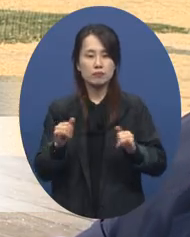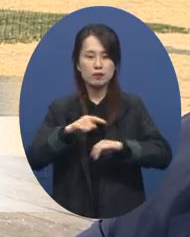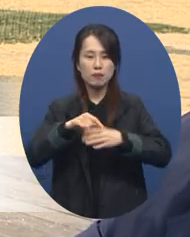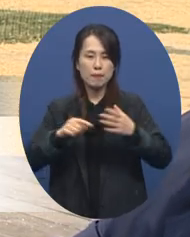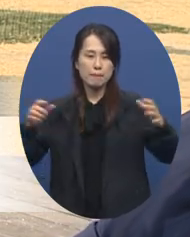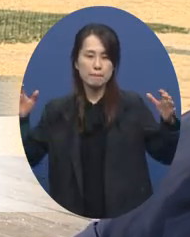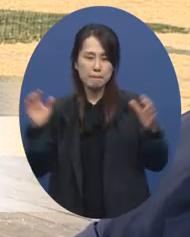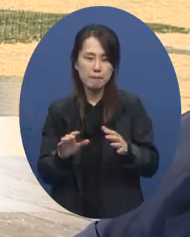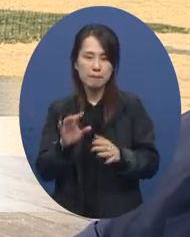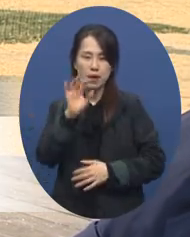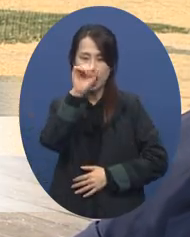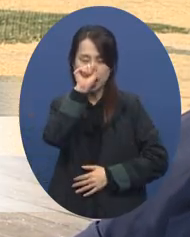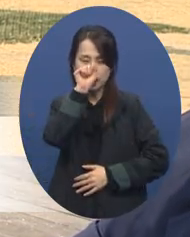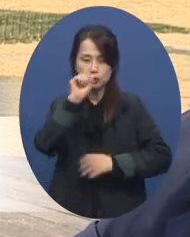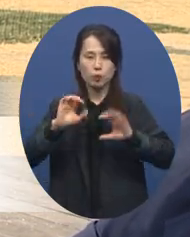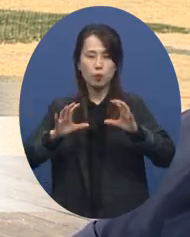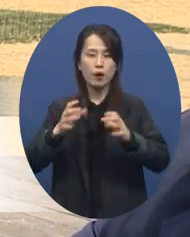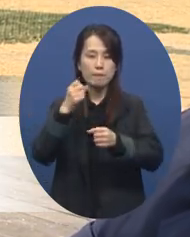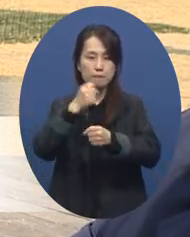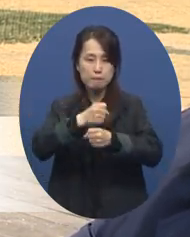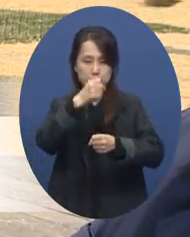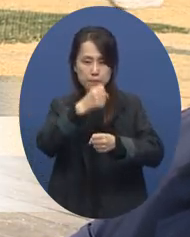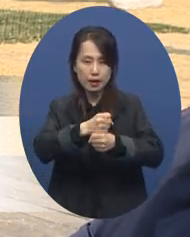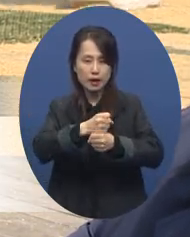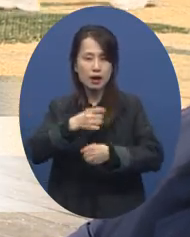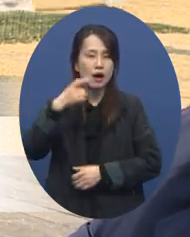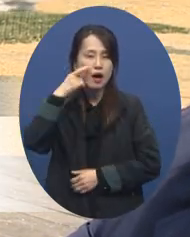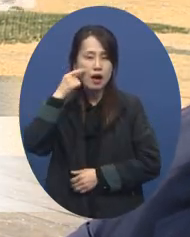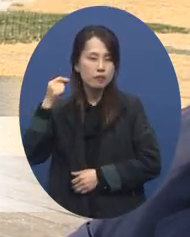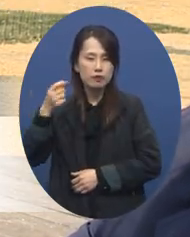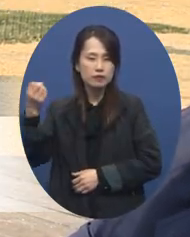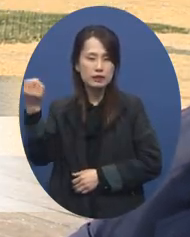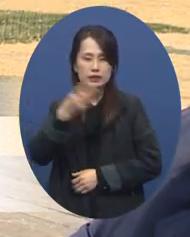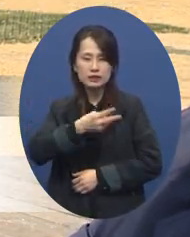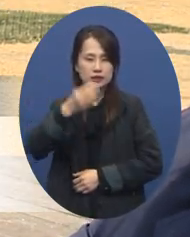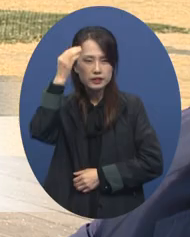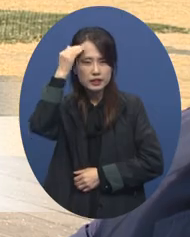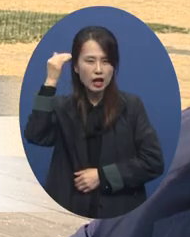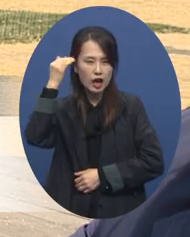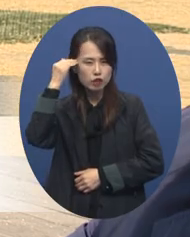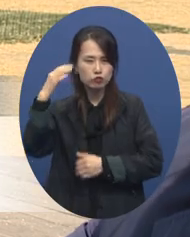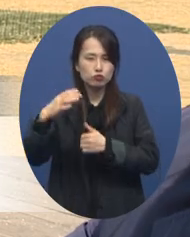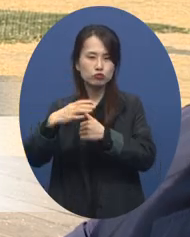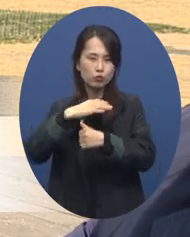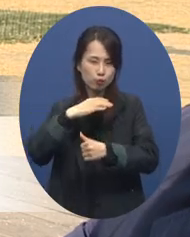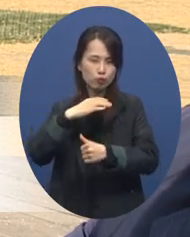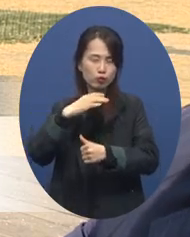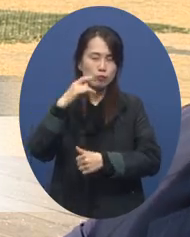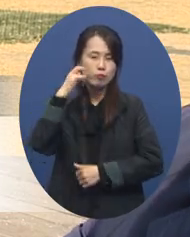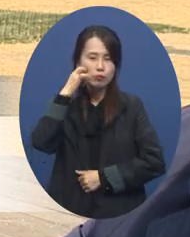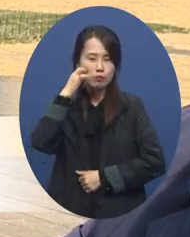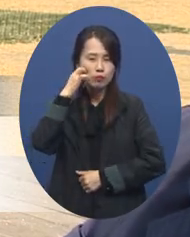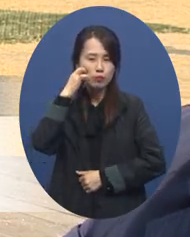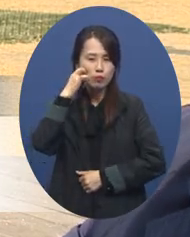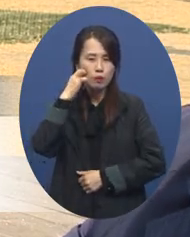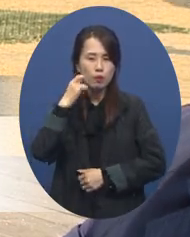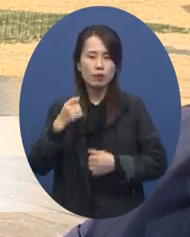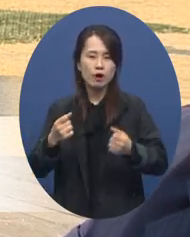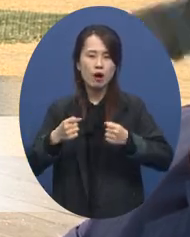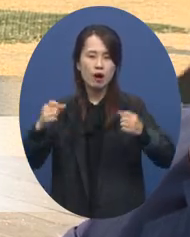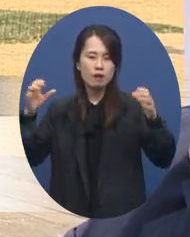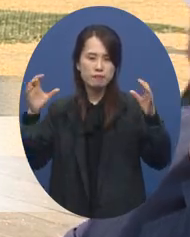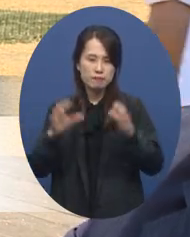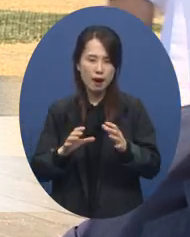일치 단결해서 좋은 나라를 만들어서 일본이 다시 우리나라를 침범